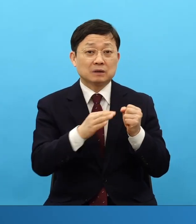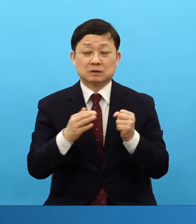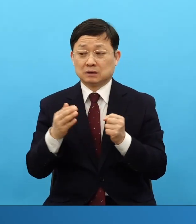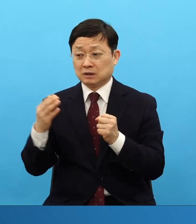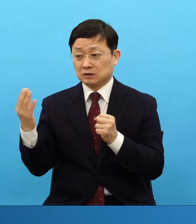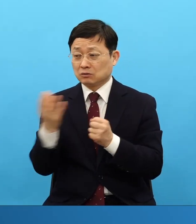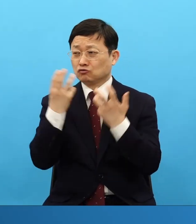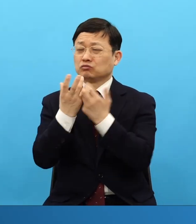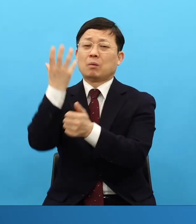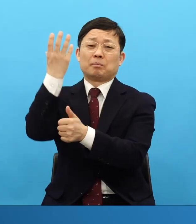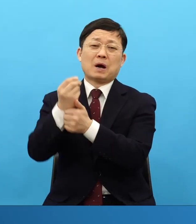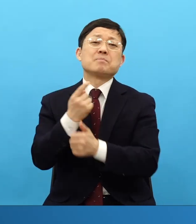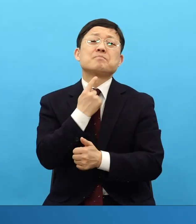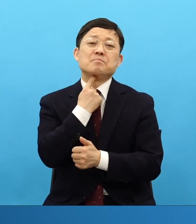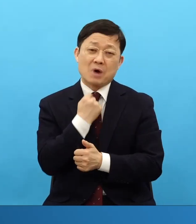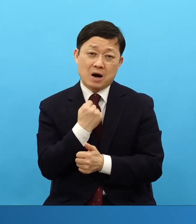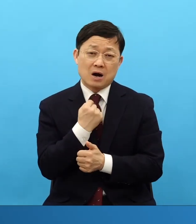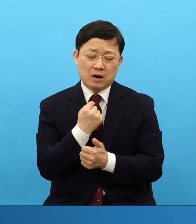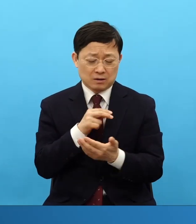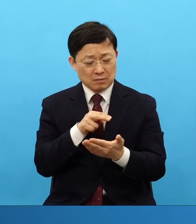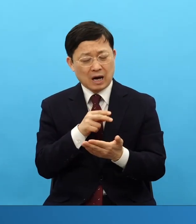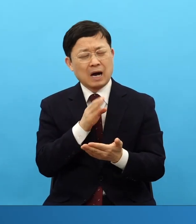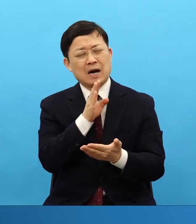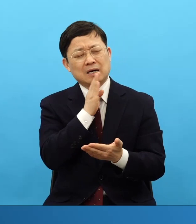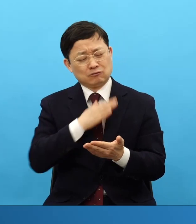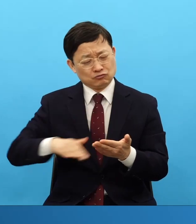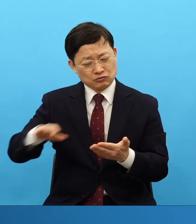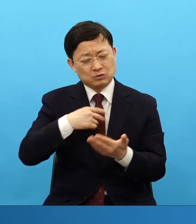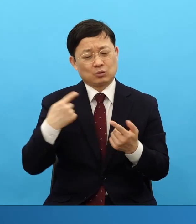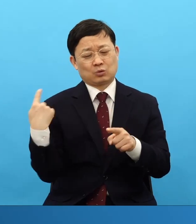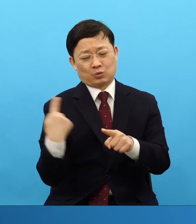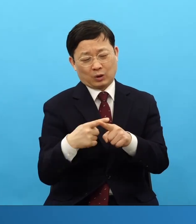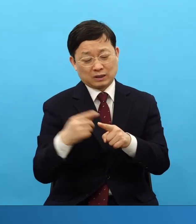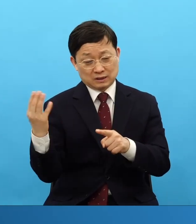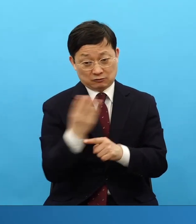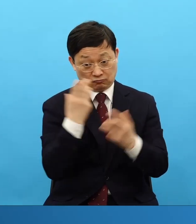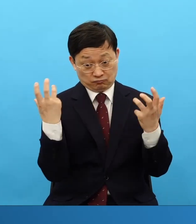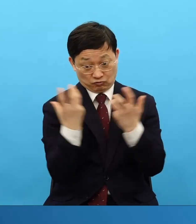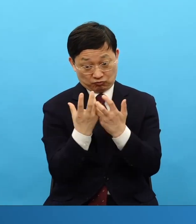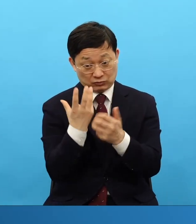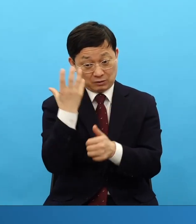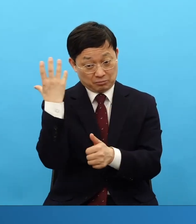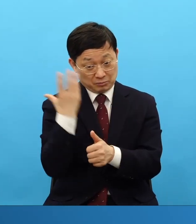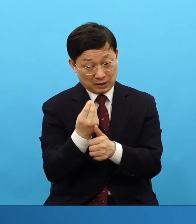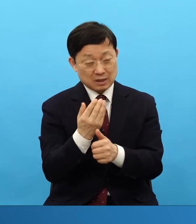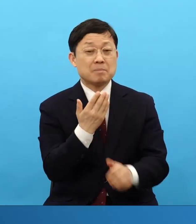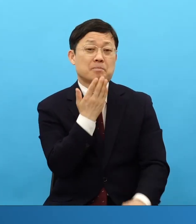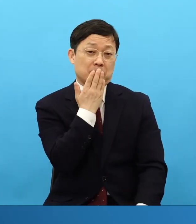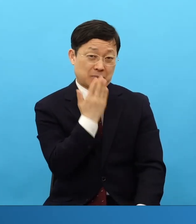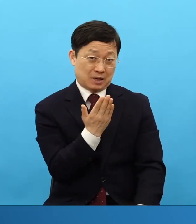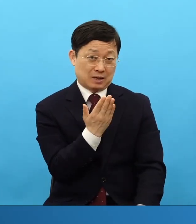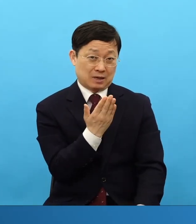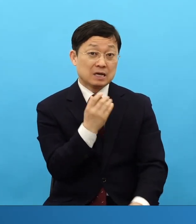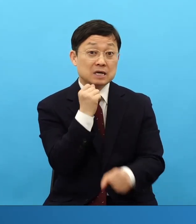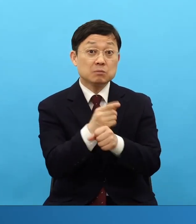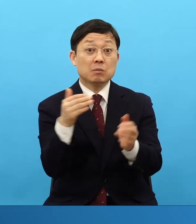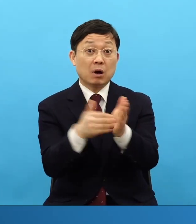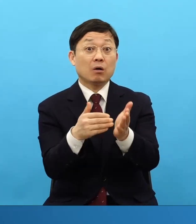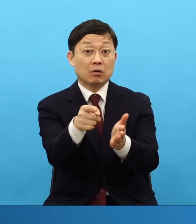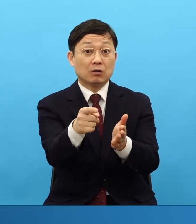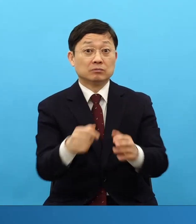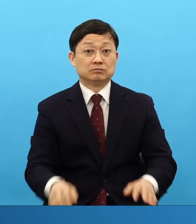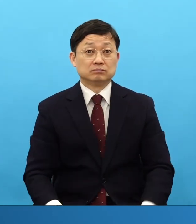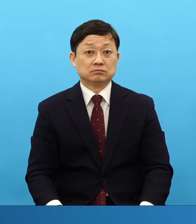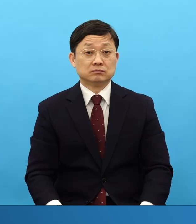있다는 말이 돼요. That means you and I can receive this 이런 blessing 같은 as well. 결과가 나오는 겁니다. This is the same result. 이번 선교 대회 때 여러분 생애